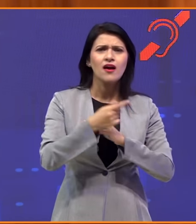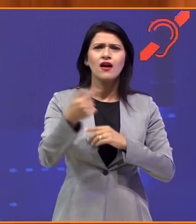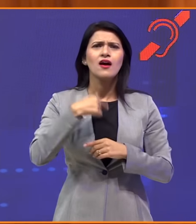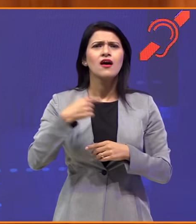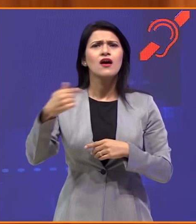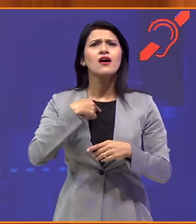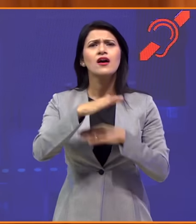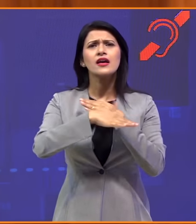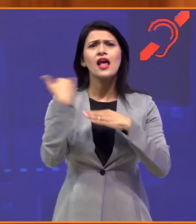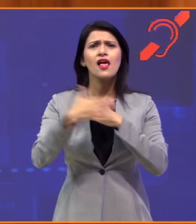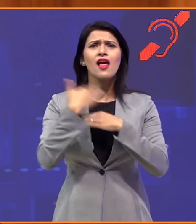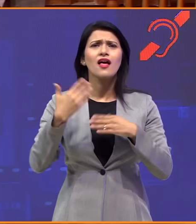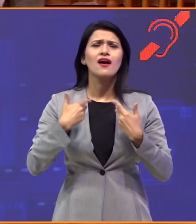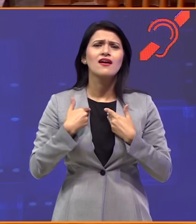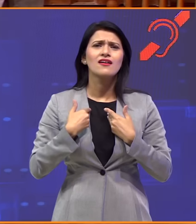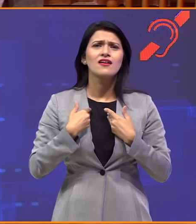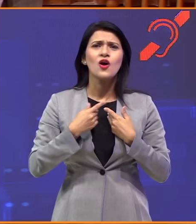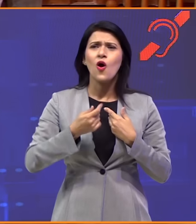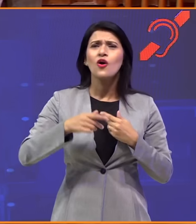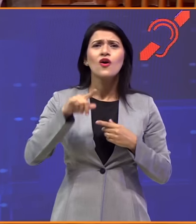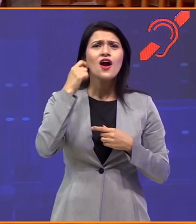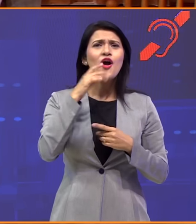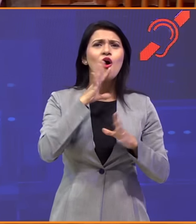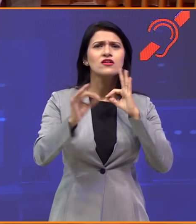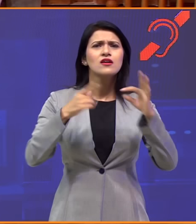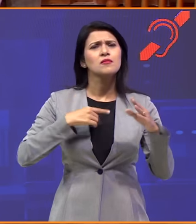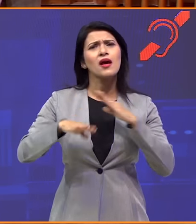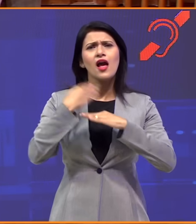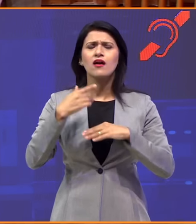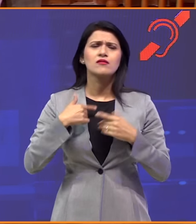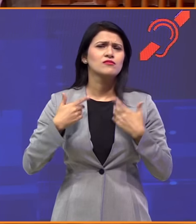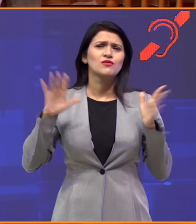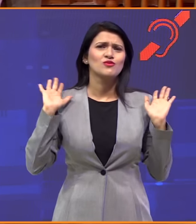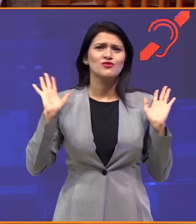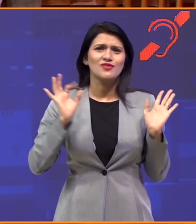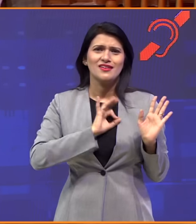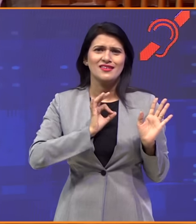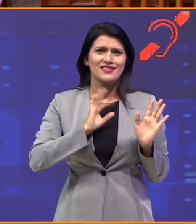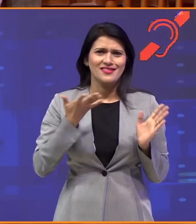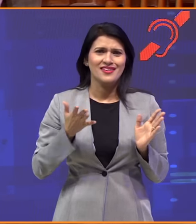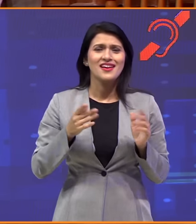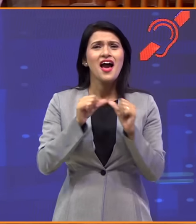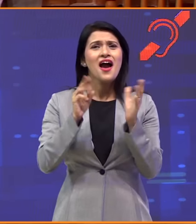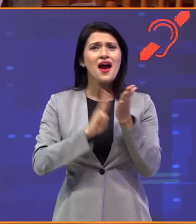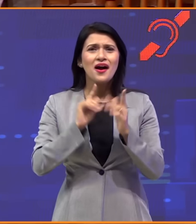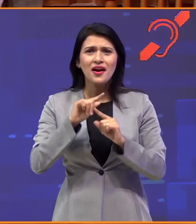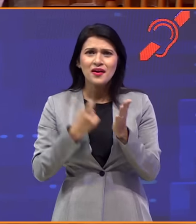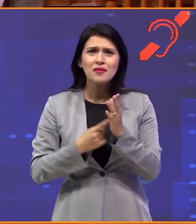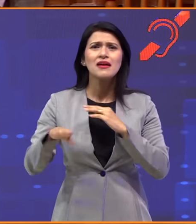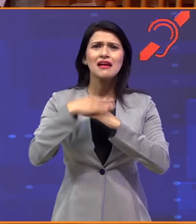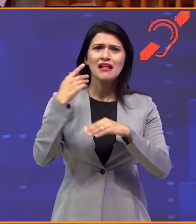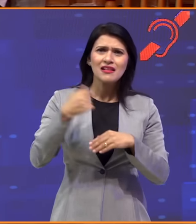मारेगा किसी में सलमान मारेगा मैंने कहा यार यह यह मुझे नहीं करना है ये इससे मैं कैरेक्टर ओरिएंटेड रोल्स करना